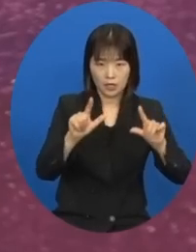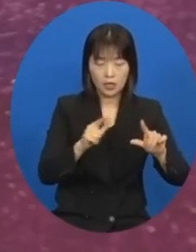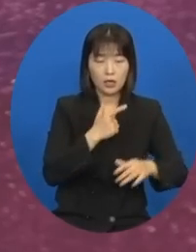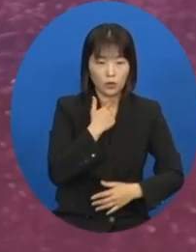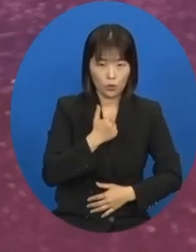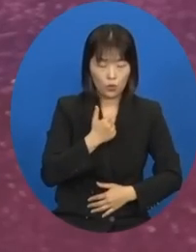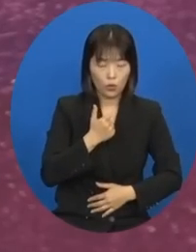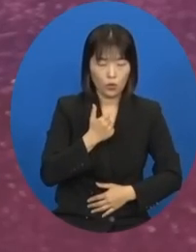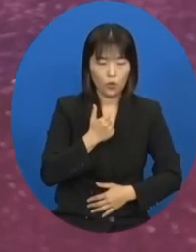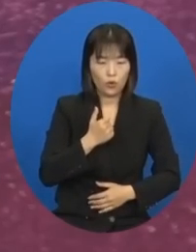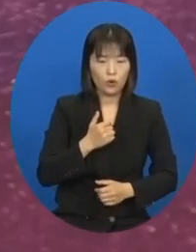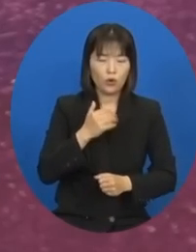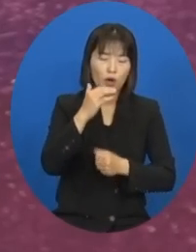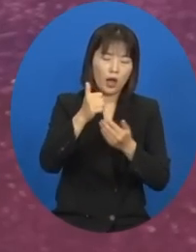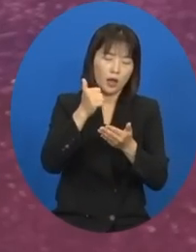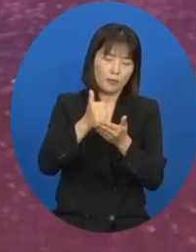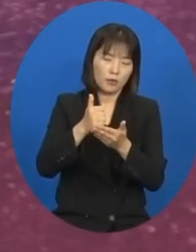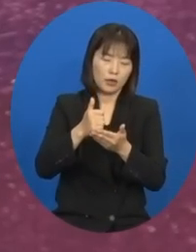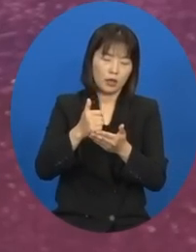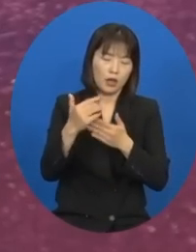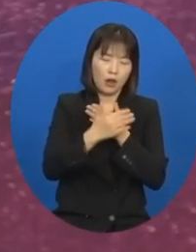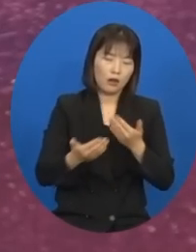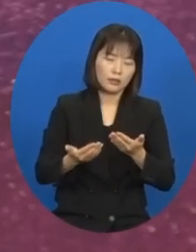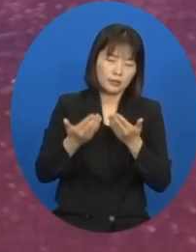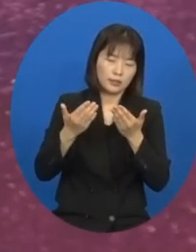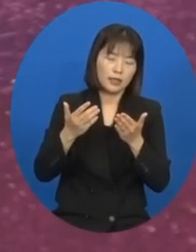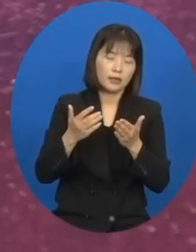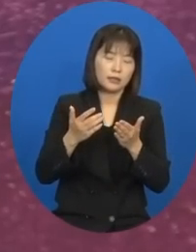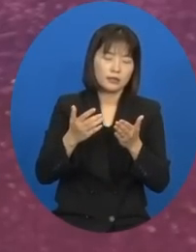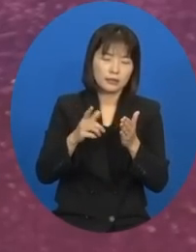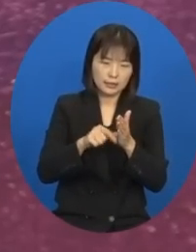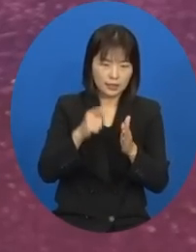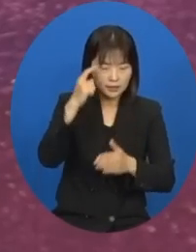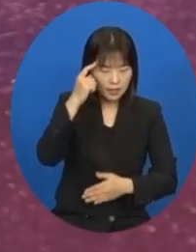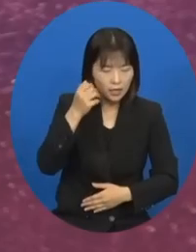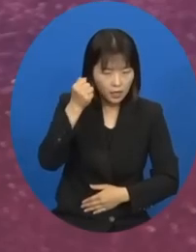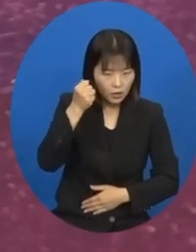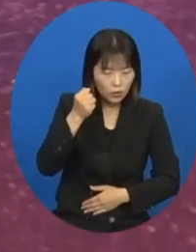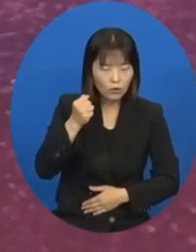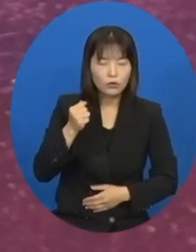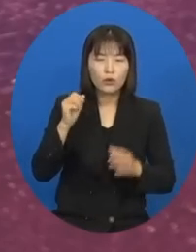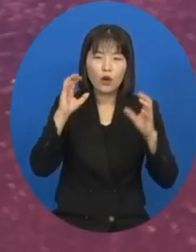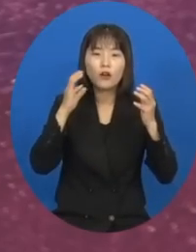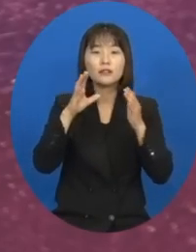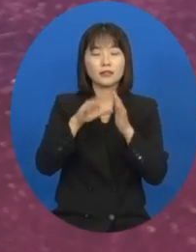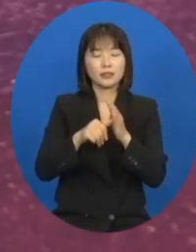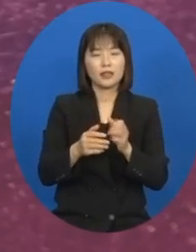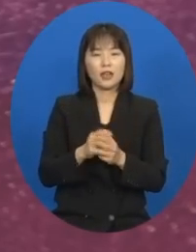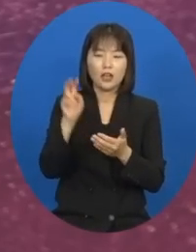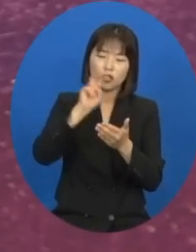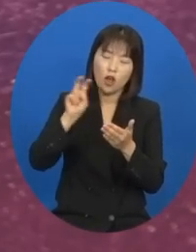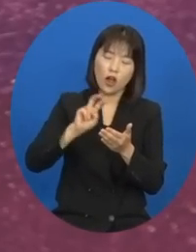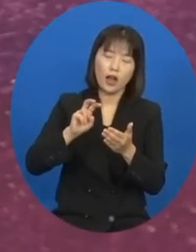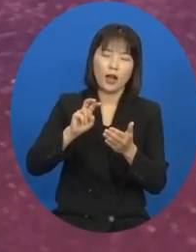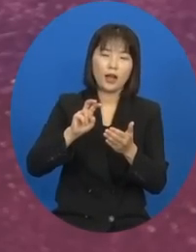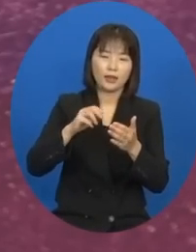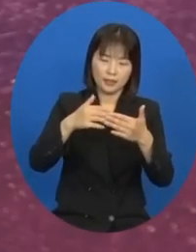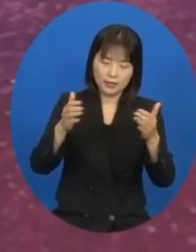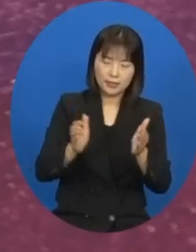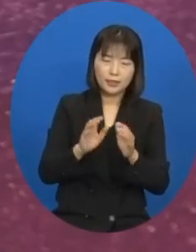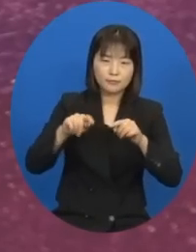사역하면서 헌신했던 시간들을 생각했고 떠오를 때에는 뭐 성가대를 하고 찬양팀을 하고 이런 시간들을